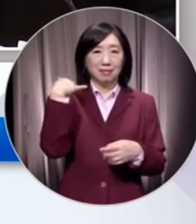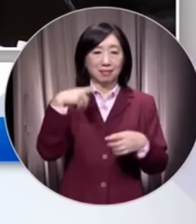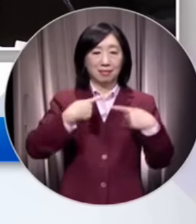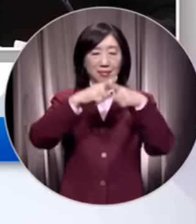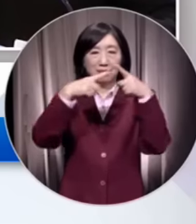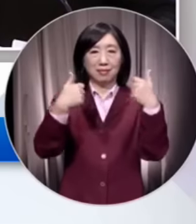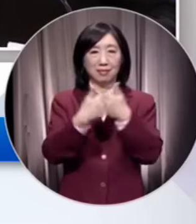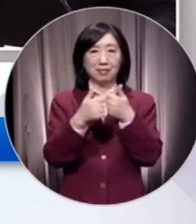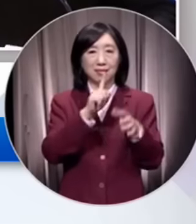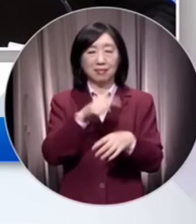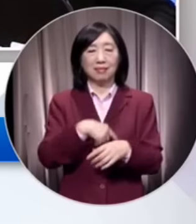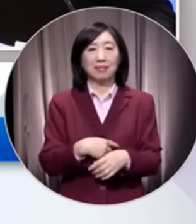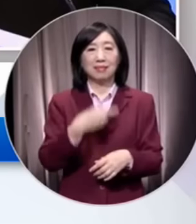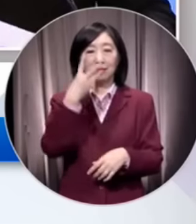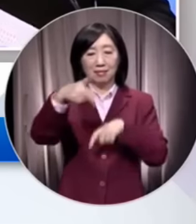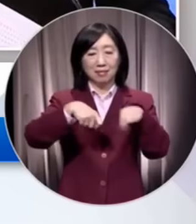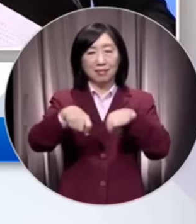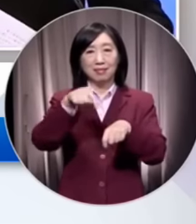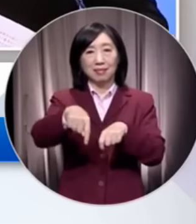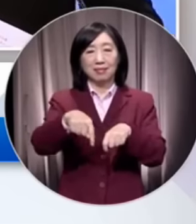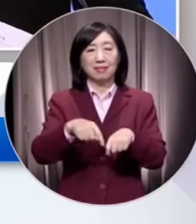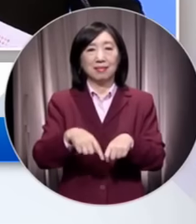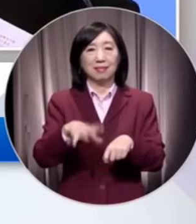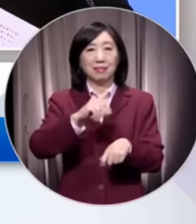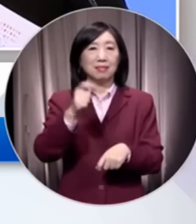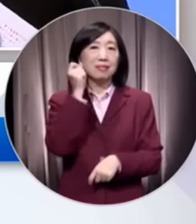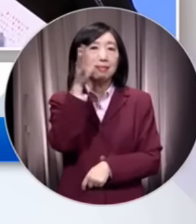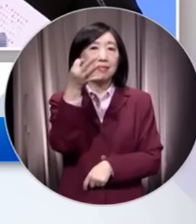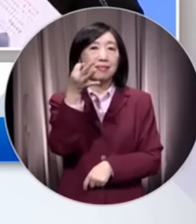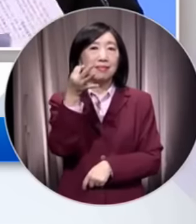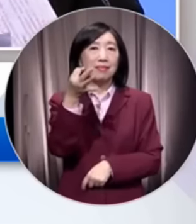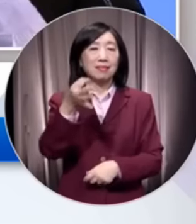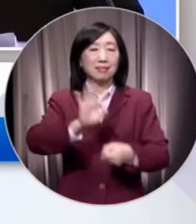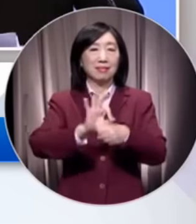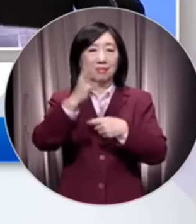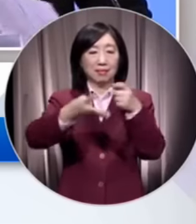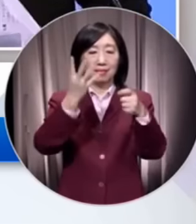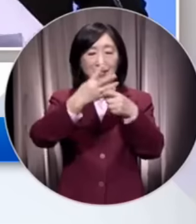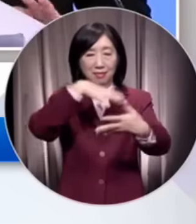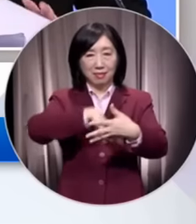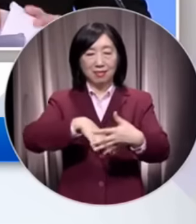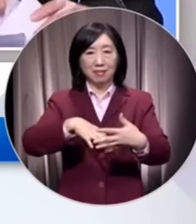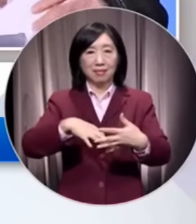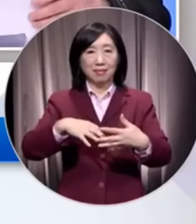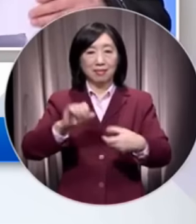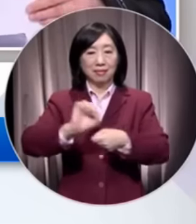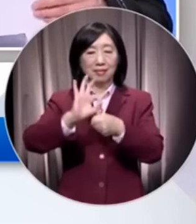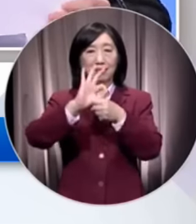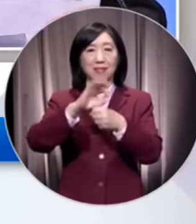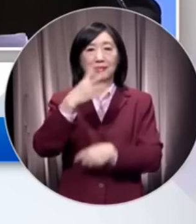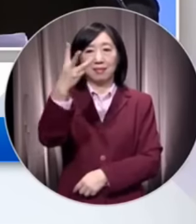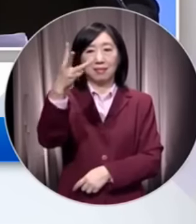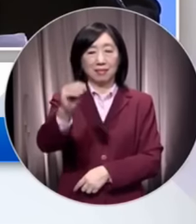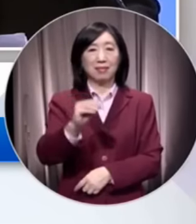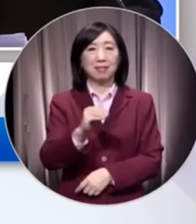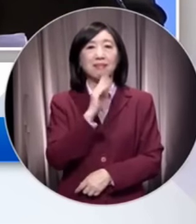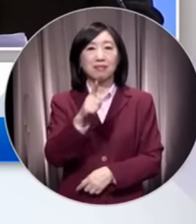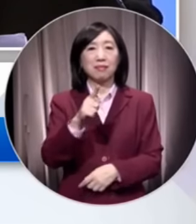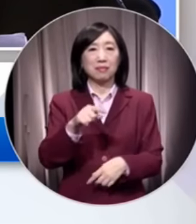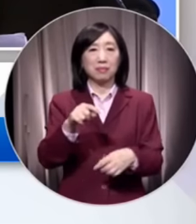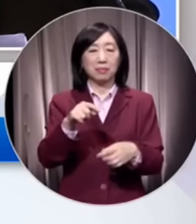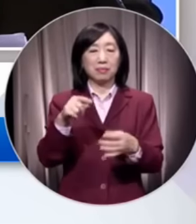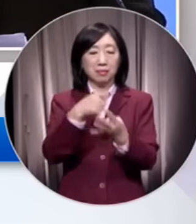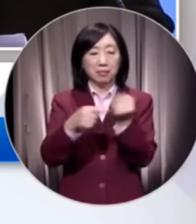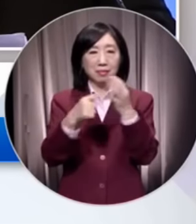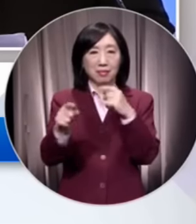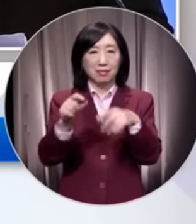到，战略三策就要把我们基本工资调高，4年内调高到3万元，这样打工的实薪族也可以